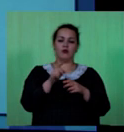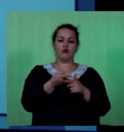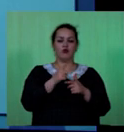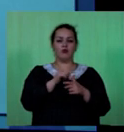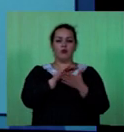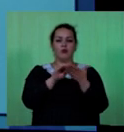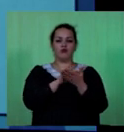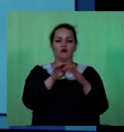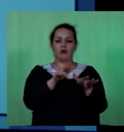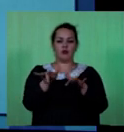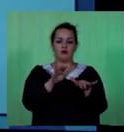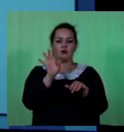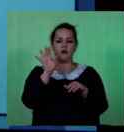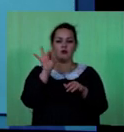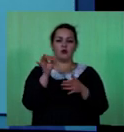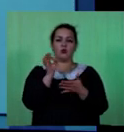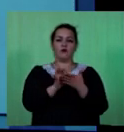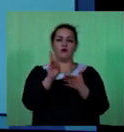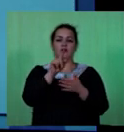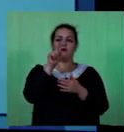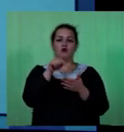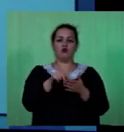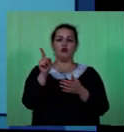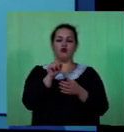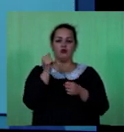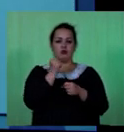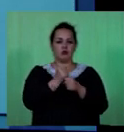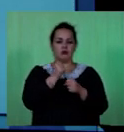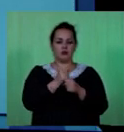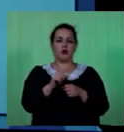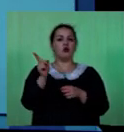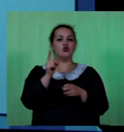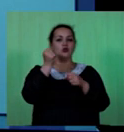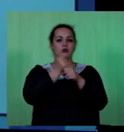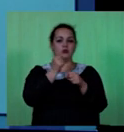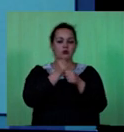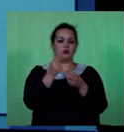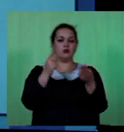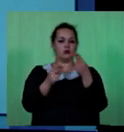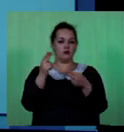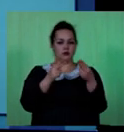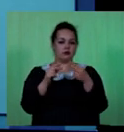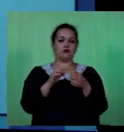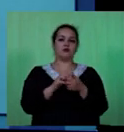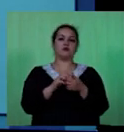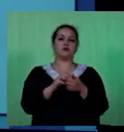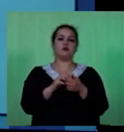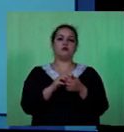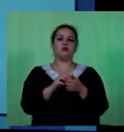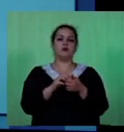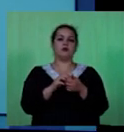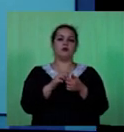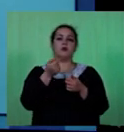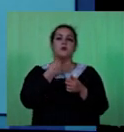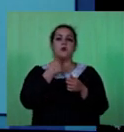действие и отвечают на вопросы «что делать?». Что делать? Рисовать,